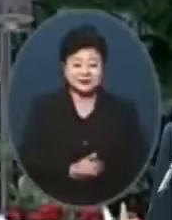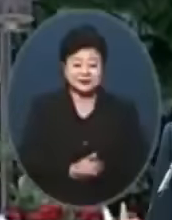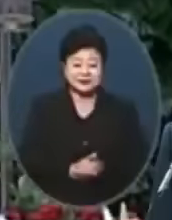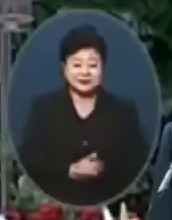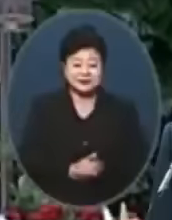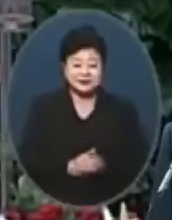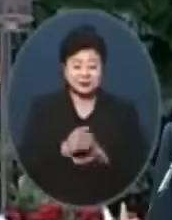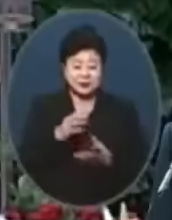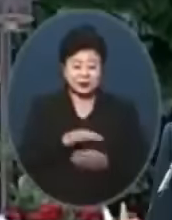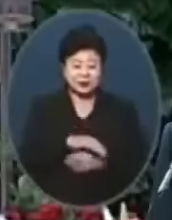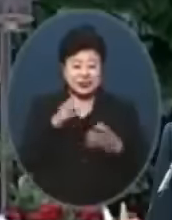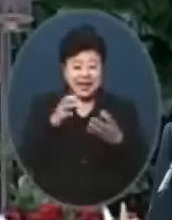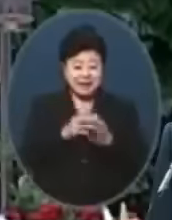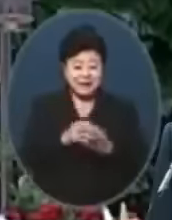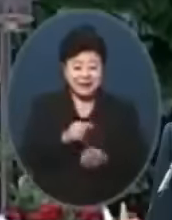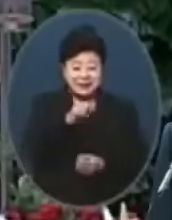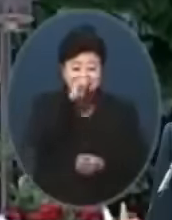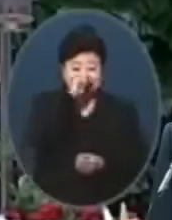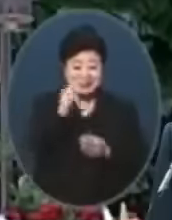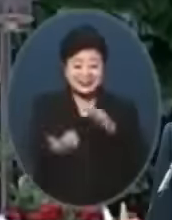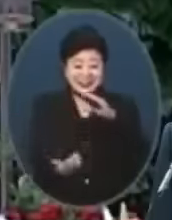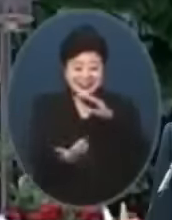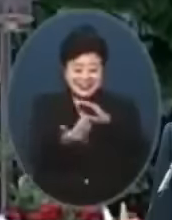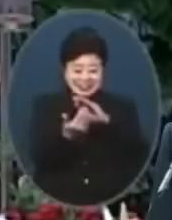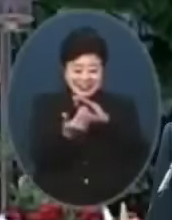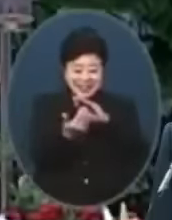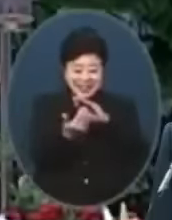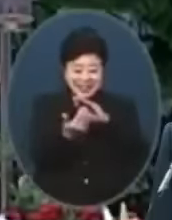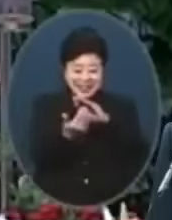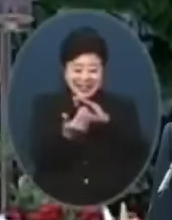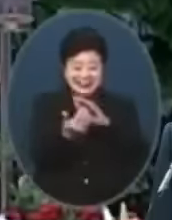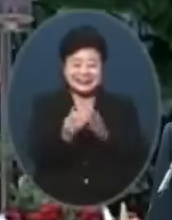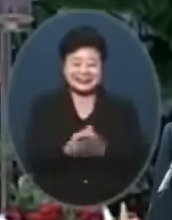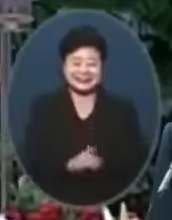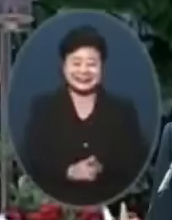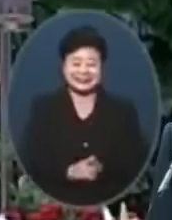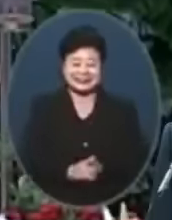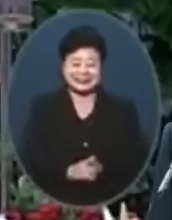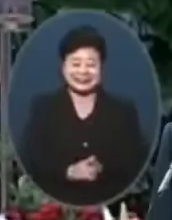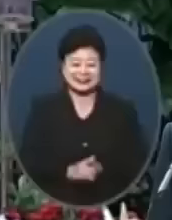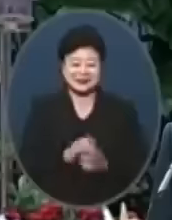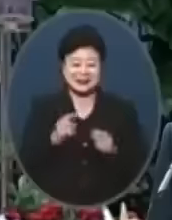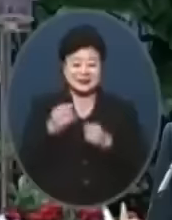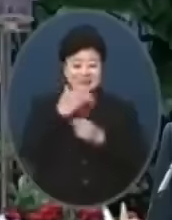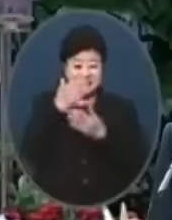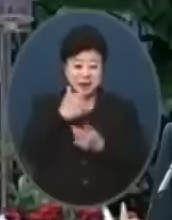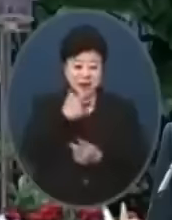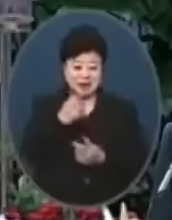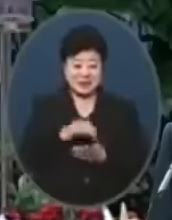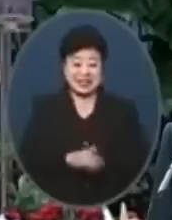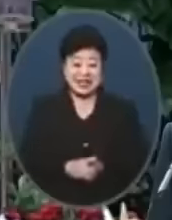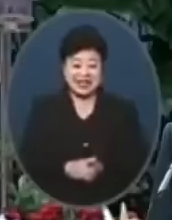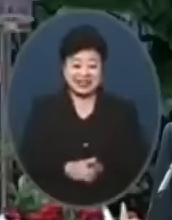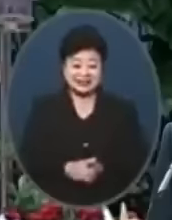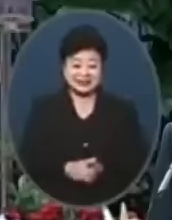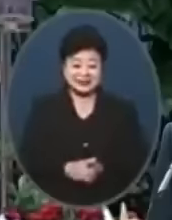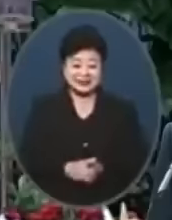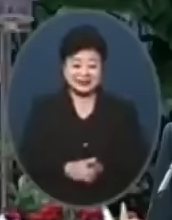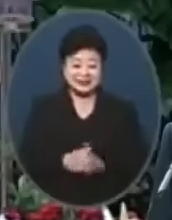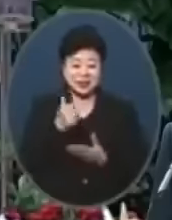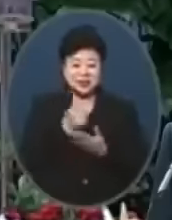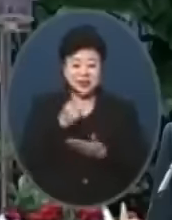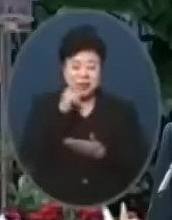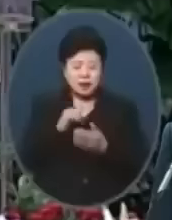모든 것이 합력하여 선을 이루느니라. 이 제목으로 말씀을 나누겠습니다.